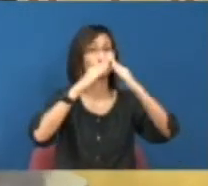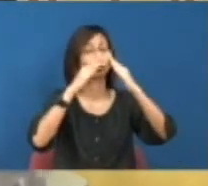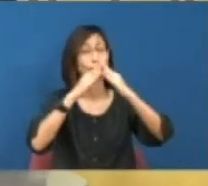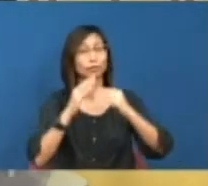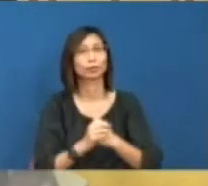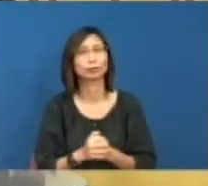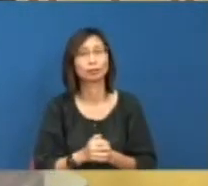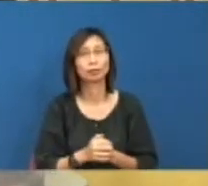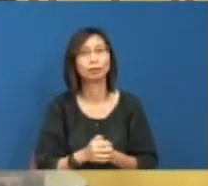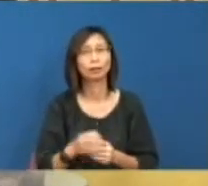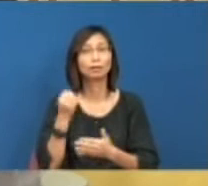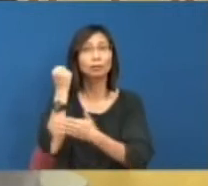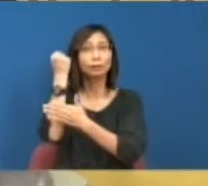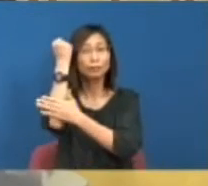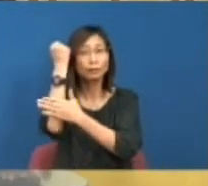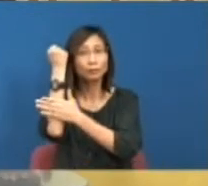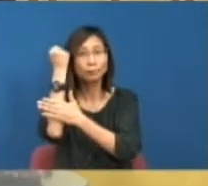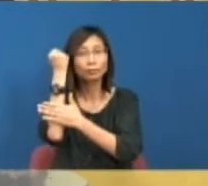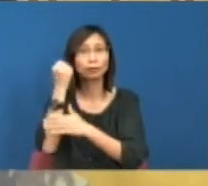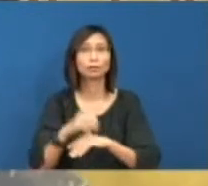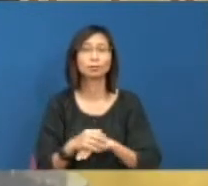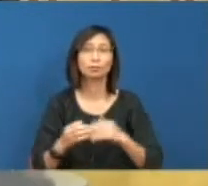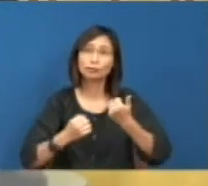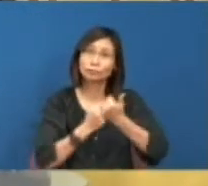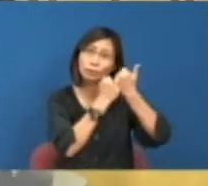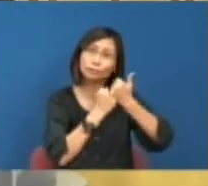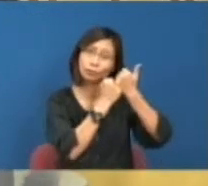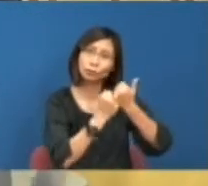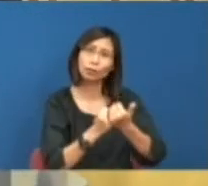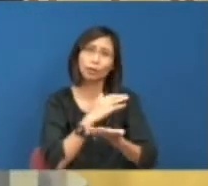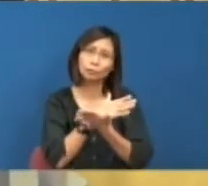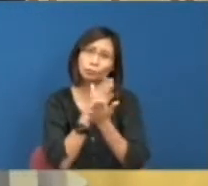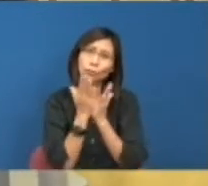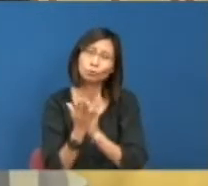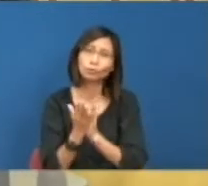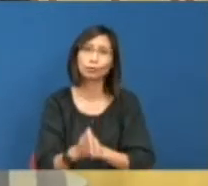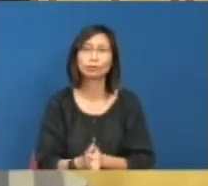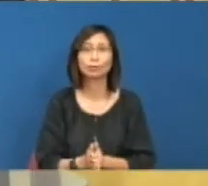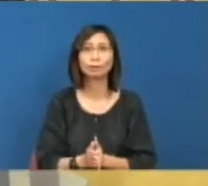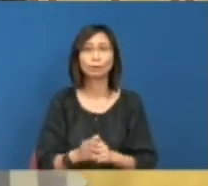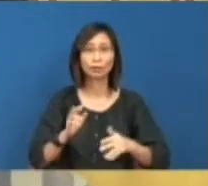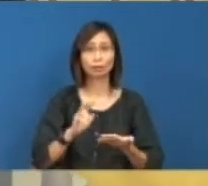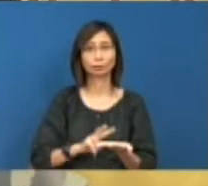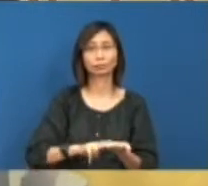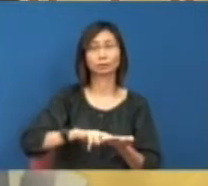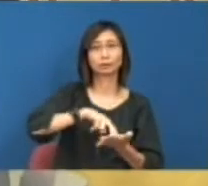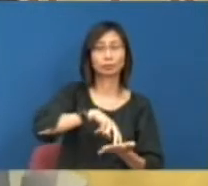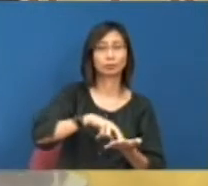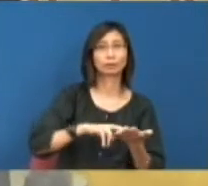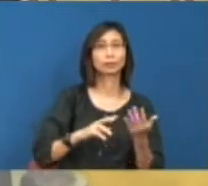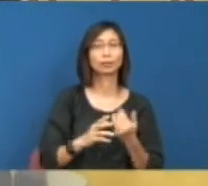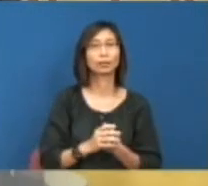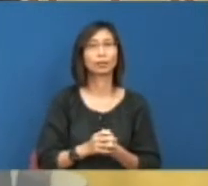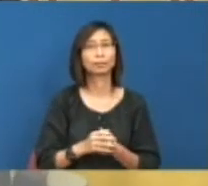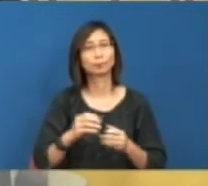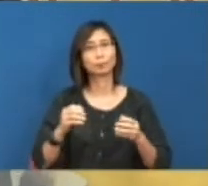的支持，爭取反，即是令他反對呢，這些全部都是所謂建立一個階級鬥爭的一個必